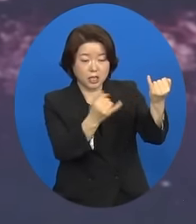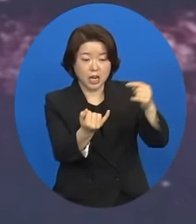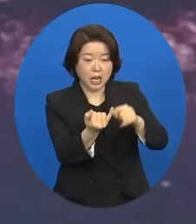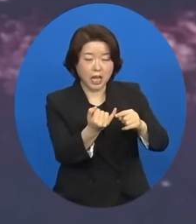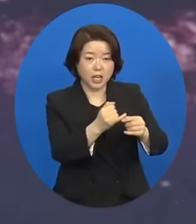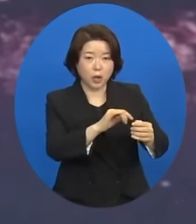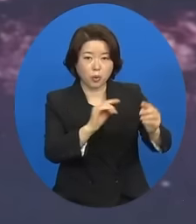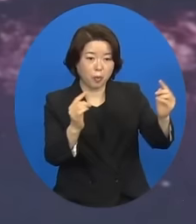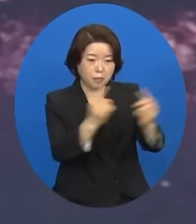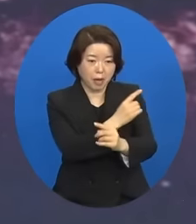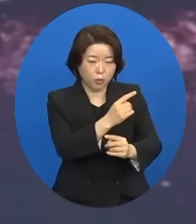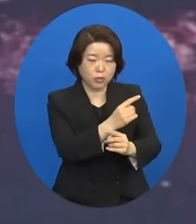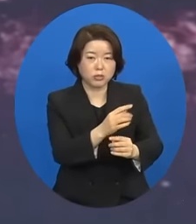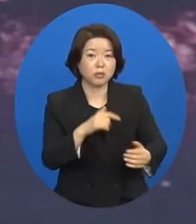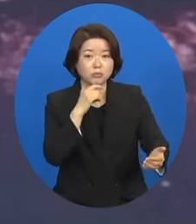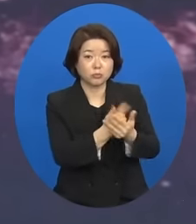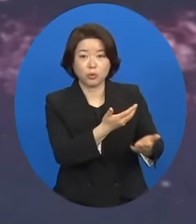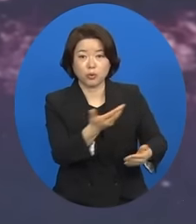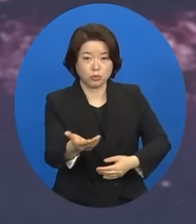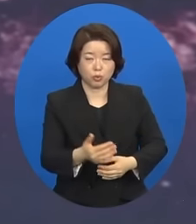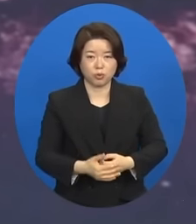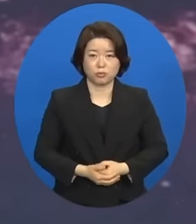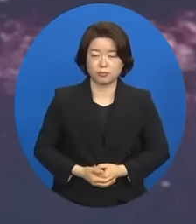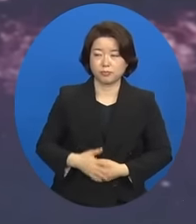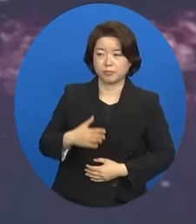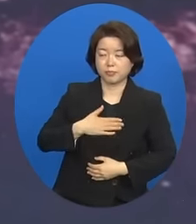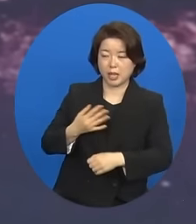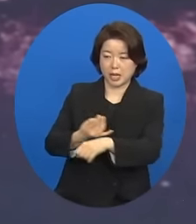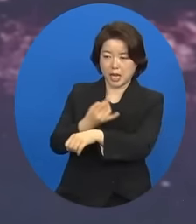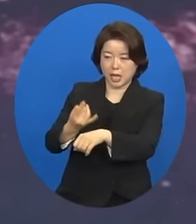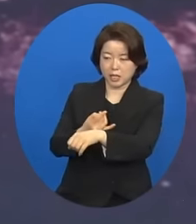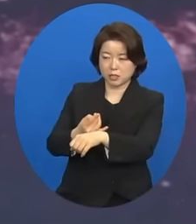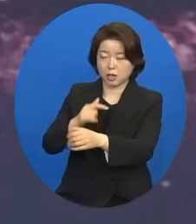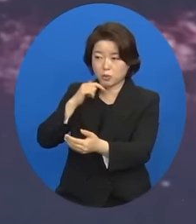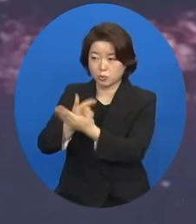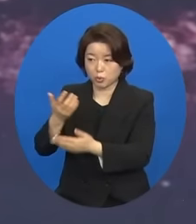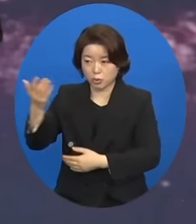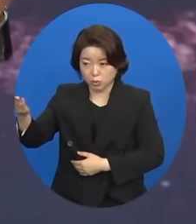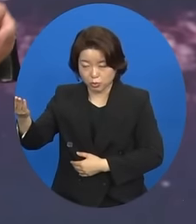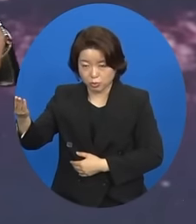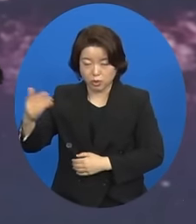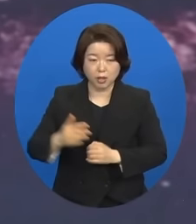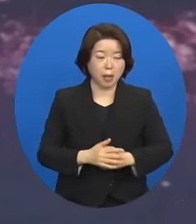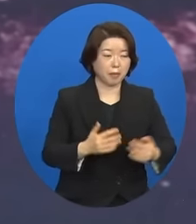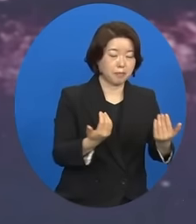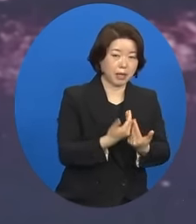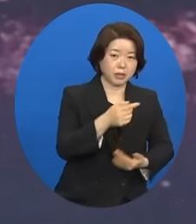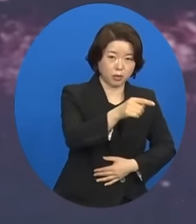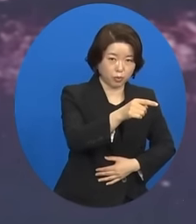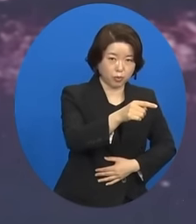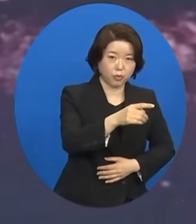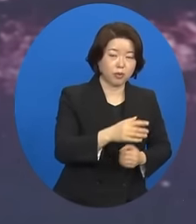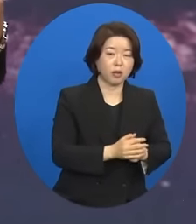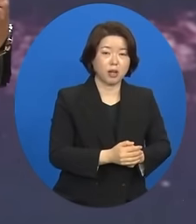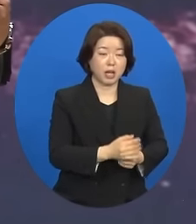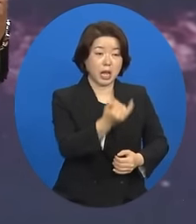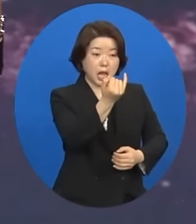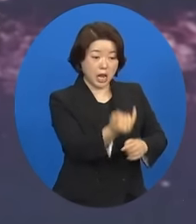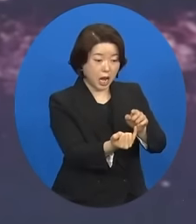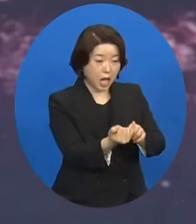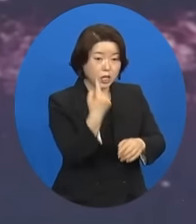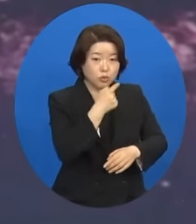아버지에게 내가 바로 형 에서라고 에라고 속였는데 이번엔 동시에 반대로 어 라인 줄